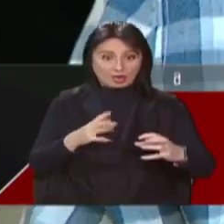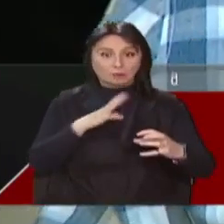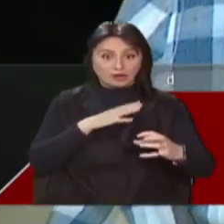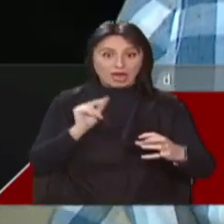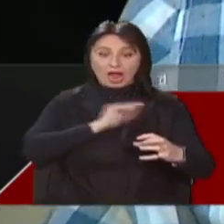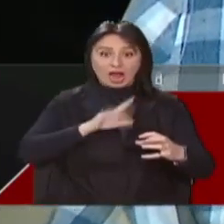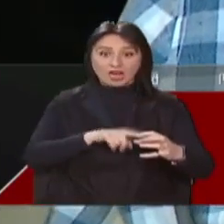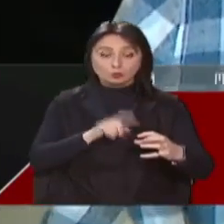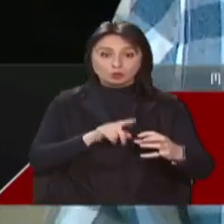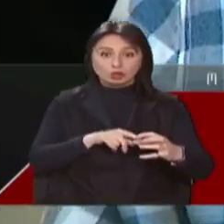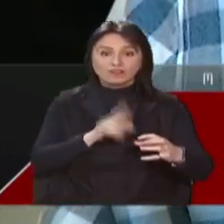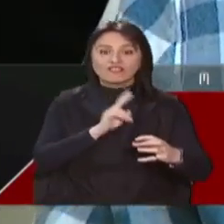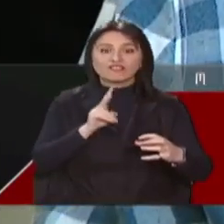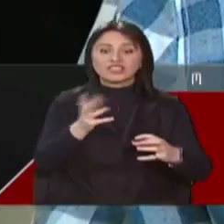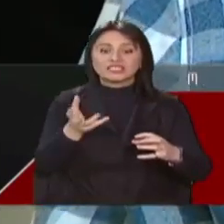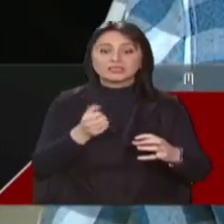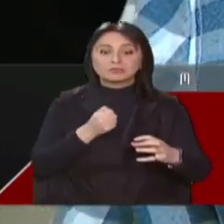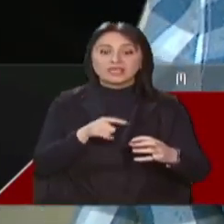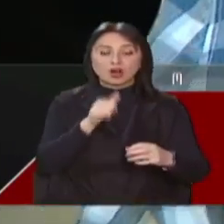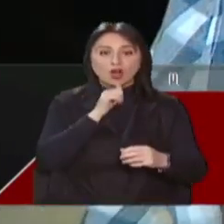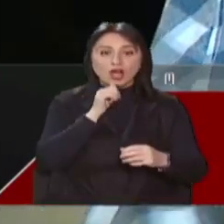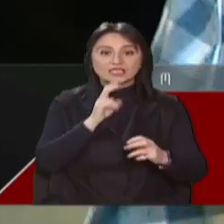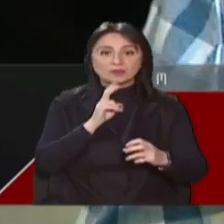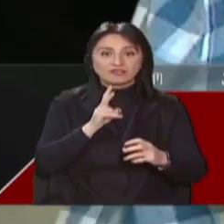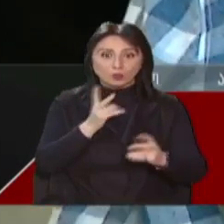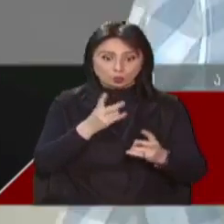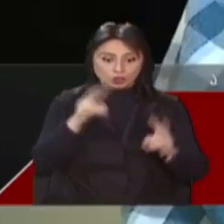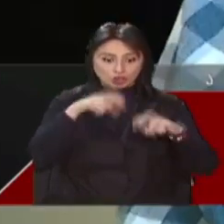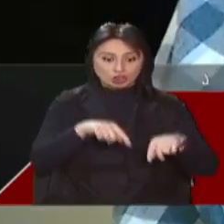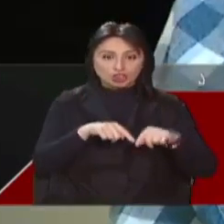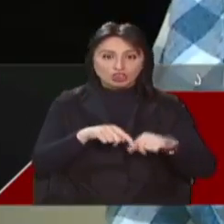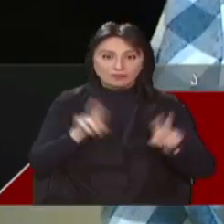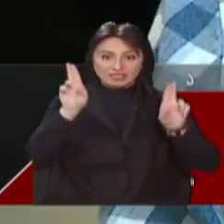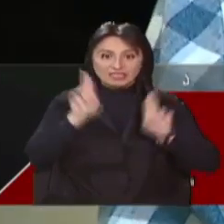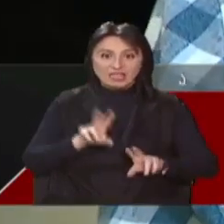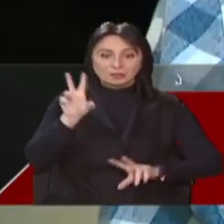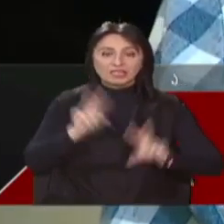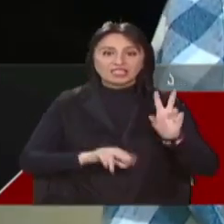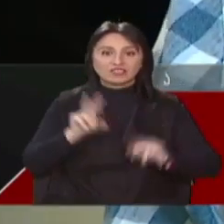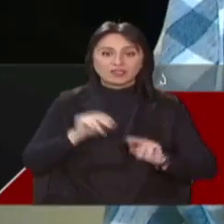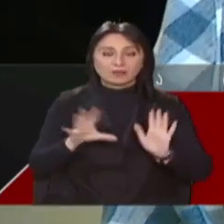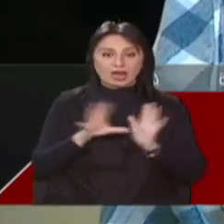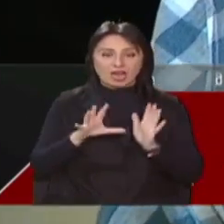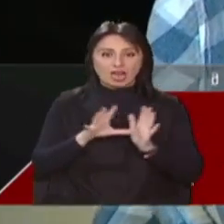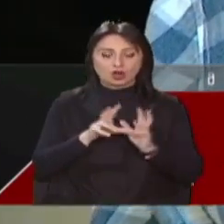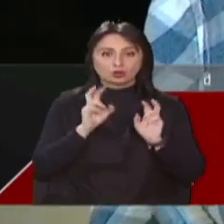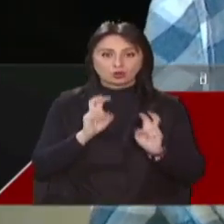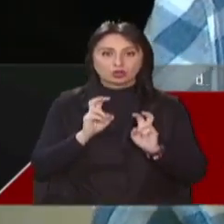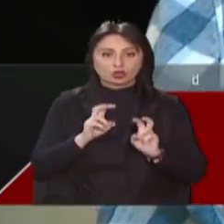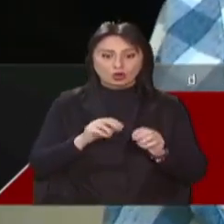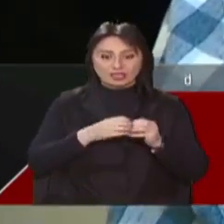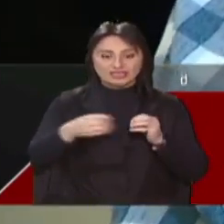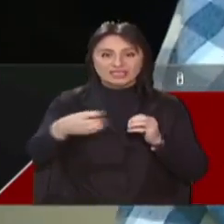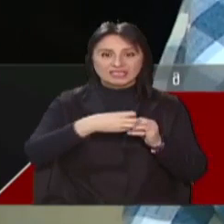arimushava, არ ვიცი, ვინც მიიღო ეგ სამუშაო, ვიღაცამ ხოვნაში ამოწმა სტანდარტი ითვალისწინებს